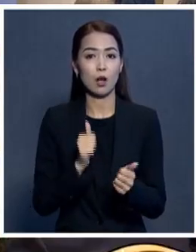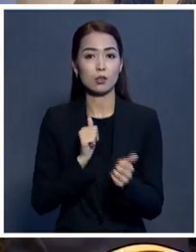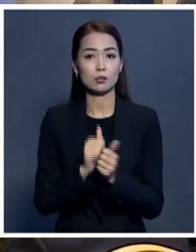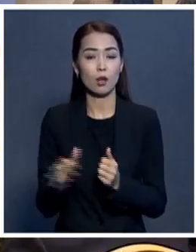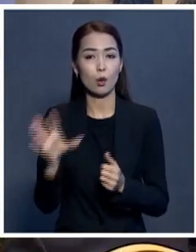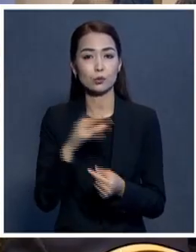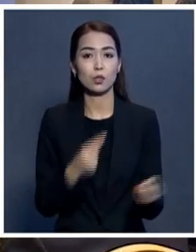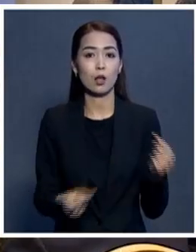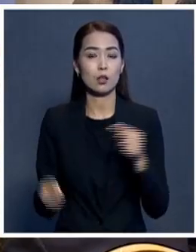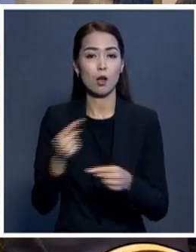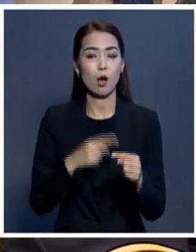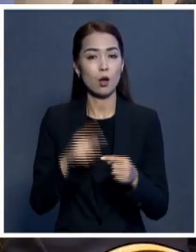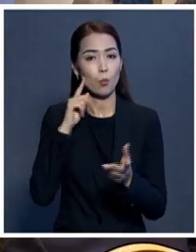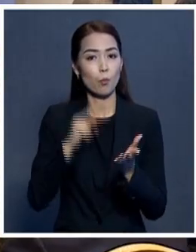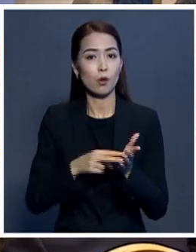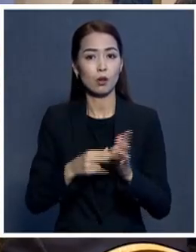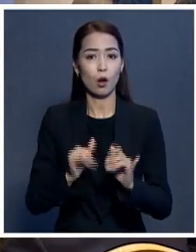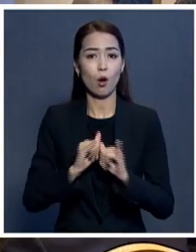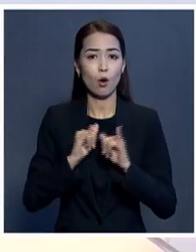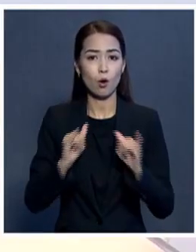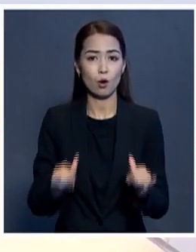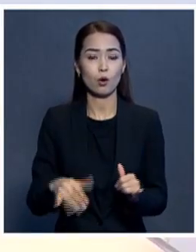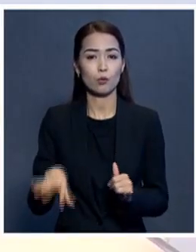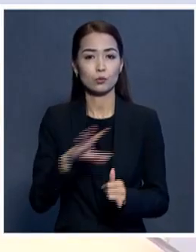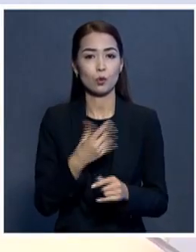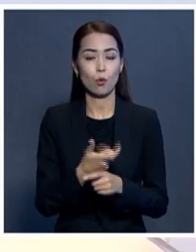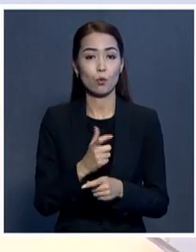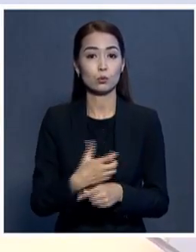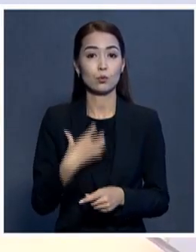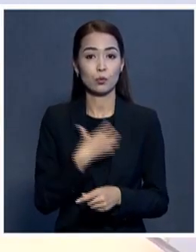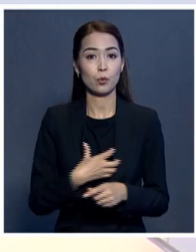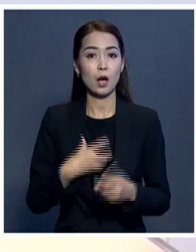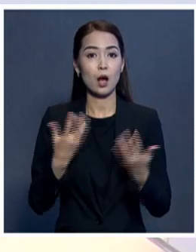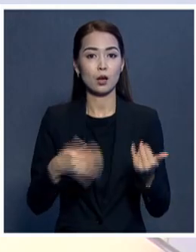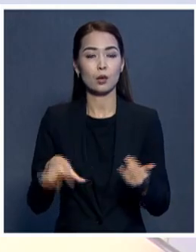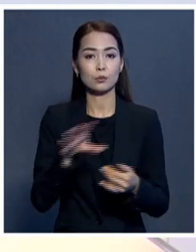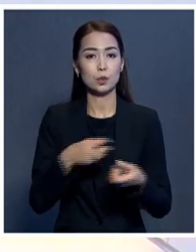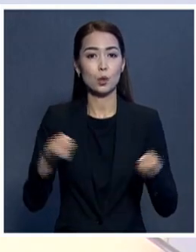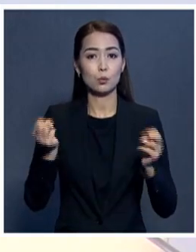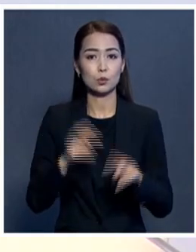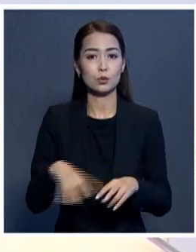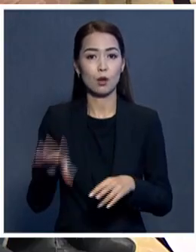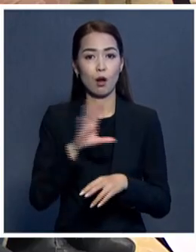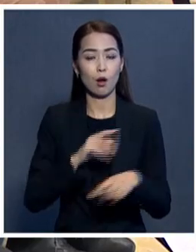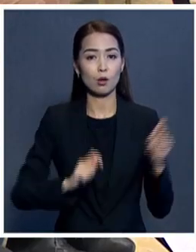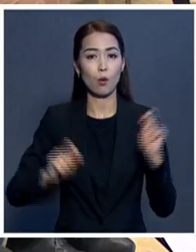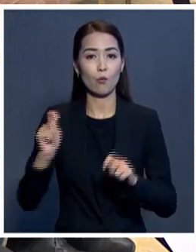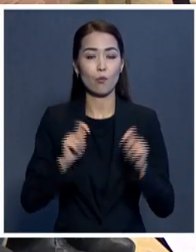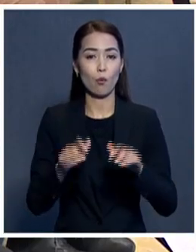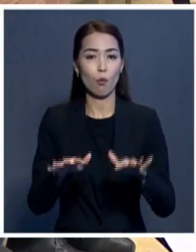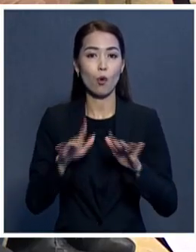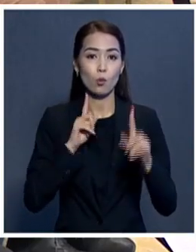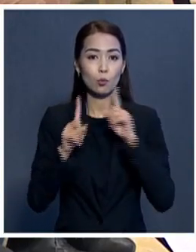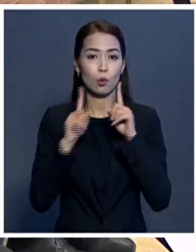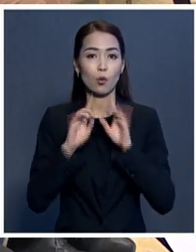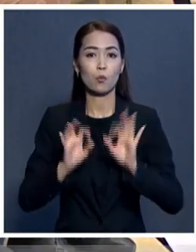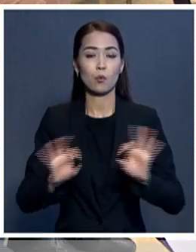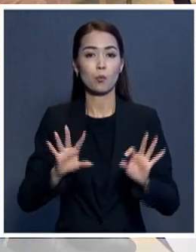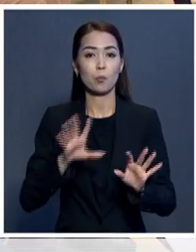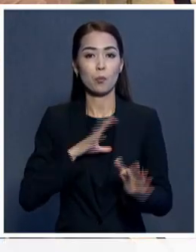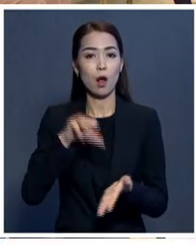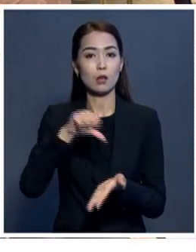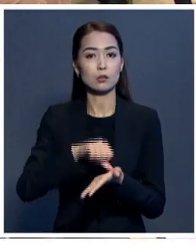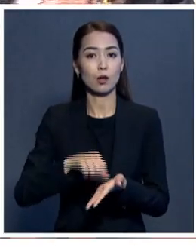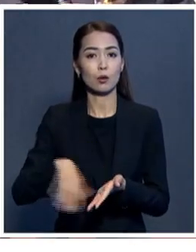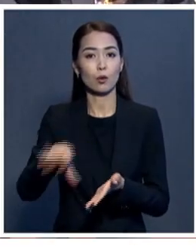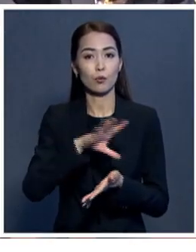қарым-қатынасты одан әрі дамыта түсу тұтас өңір үшін аса маңызды. Бұл туралы қос елдің сарапшылары бас қосқан форумда айтылды. Саясаттанушылар екі елге